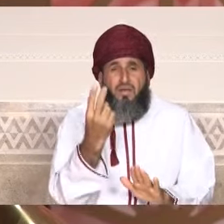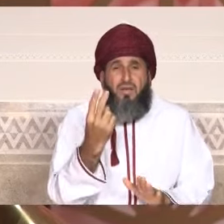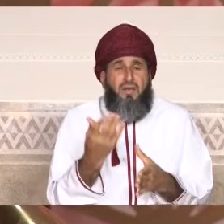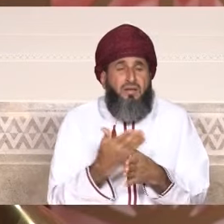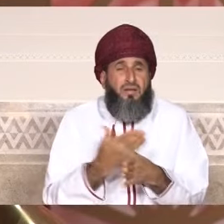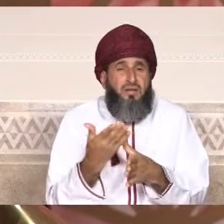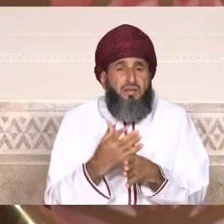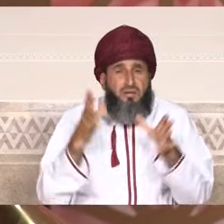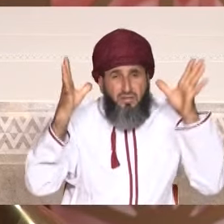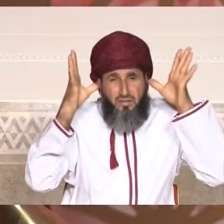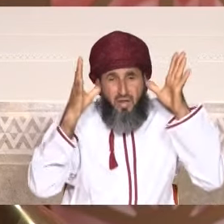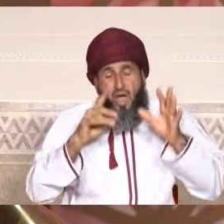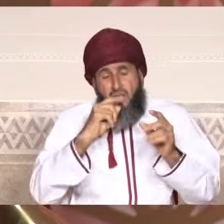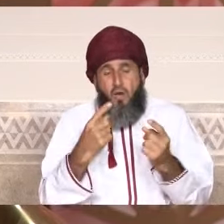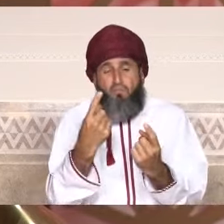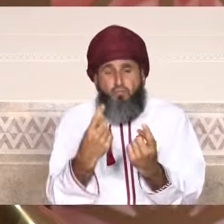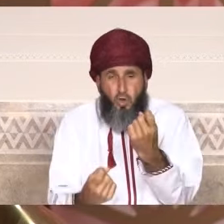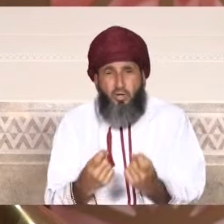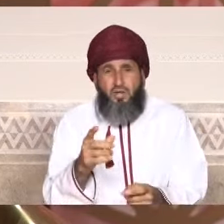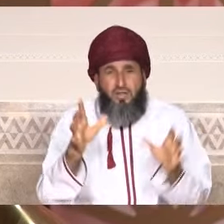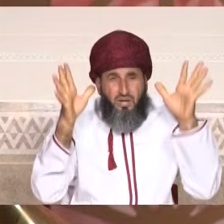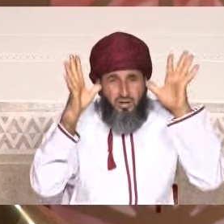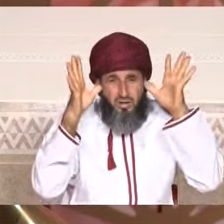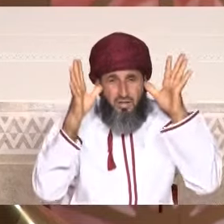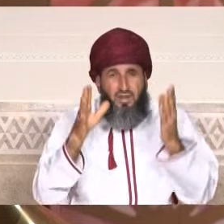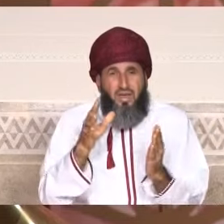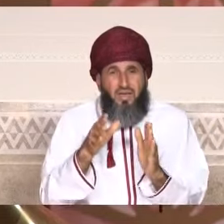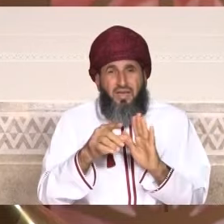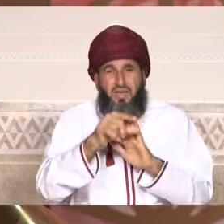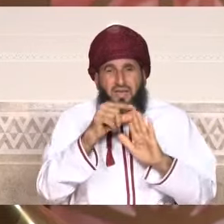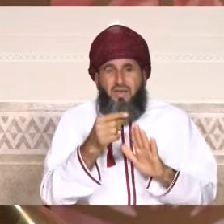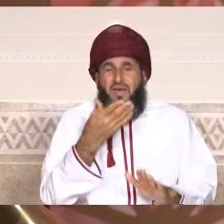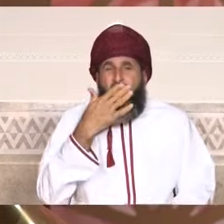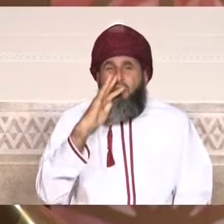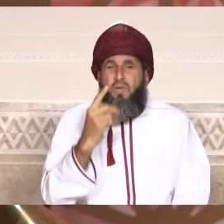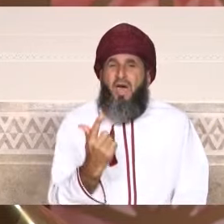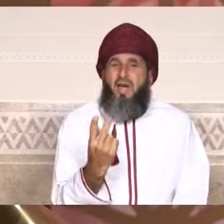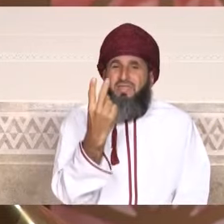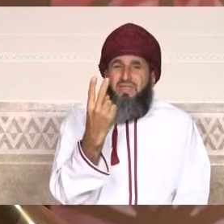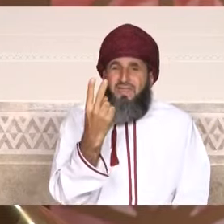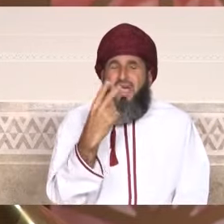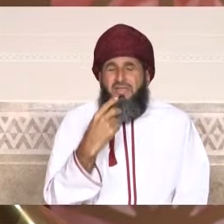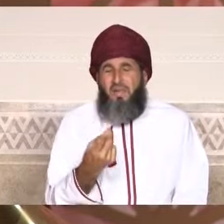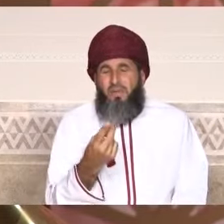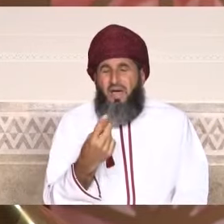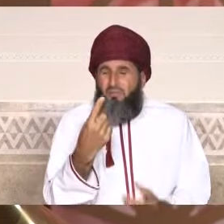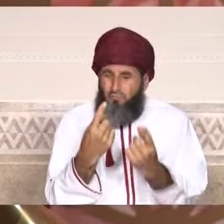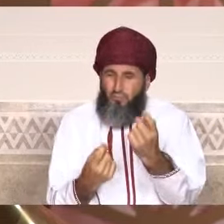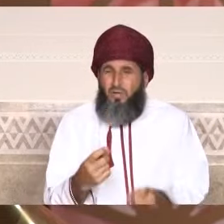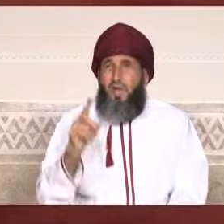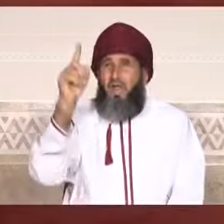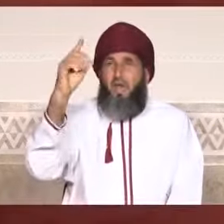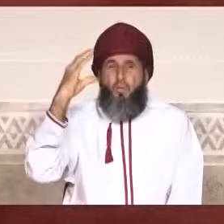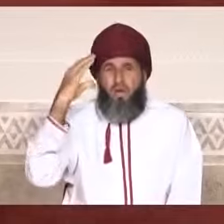لأن الصلاة بدونها ناقصة، كل صلاة لم يقرأ فيها بفاتحة الكتاب فهي خداج. نعم، والله تعالى